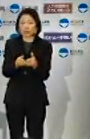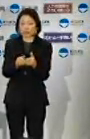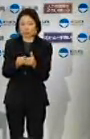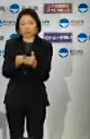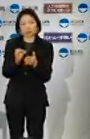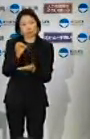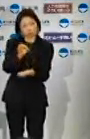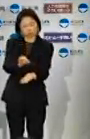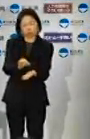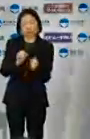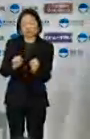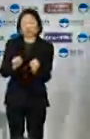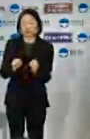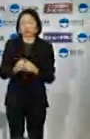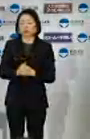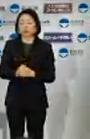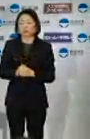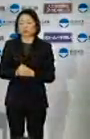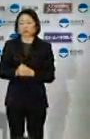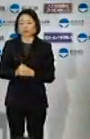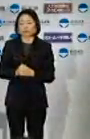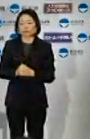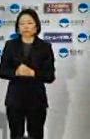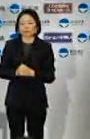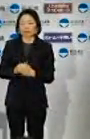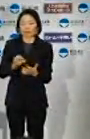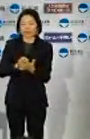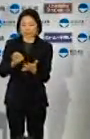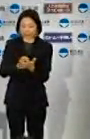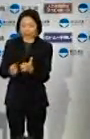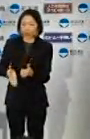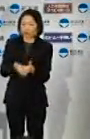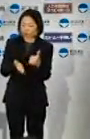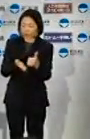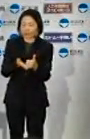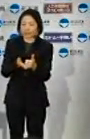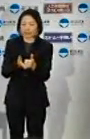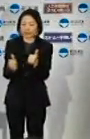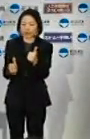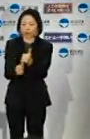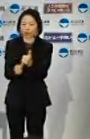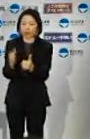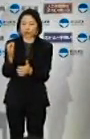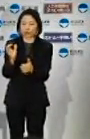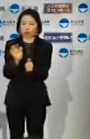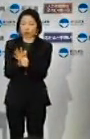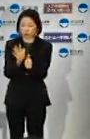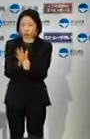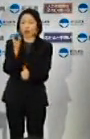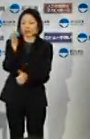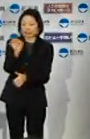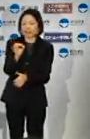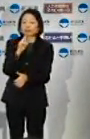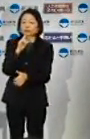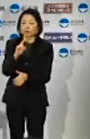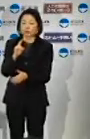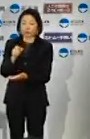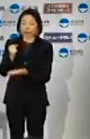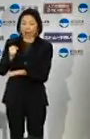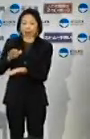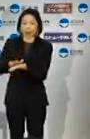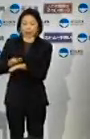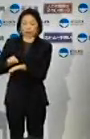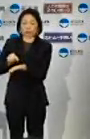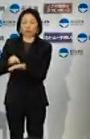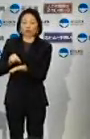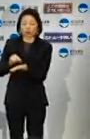汽船に給付してるんだろうな、いずれにせよ 利用促進補助金というのを持っておりまして、それぞれその道のりホール